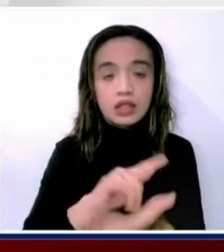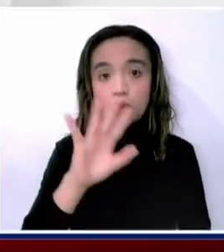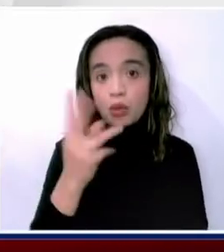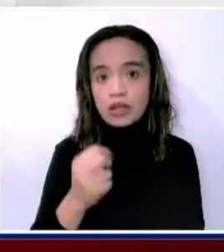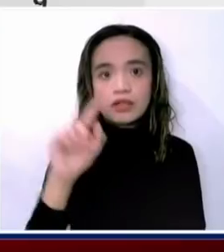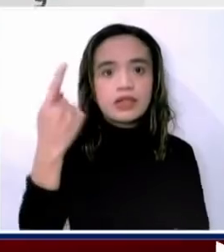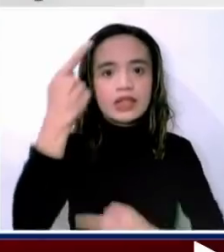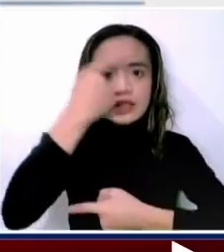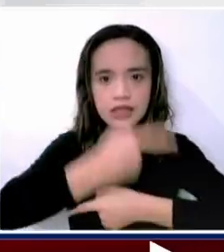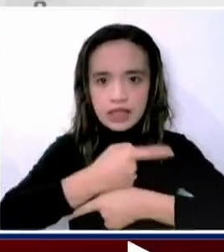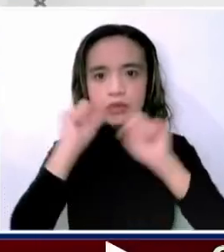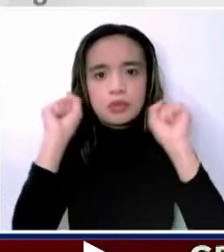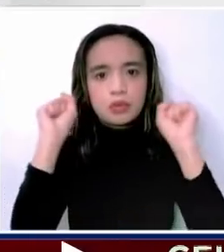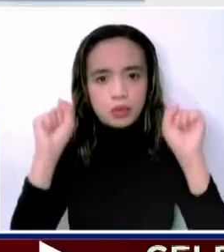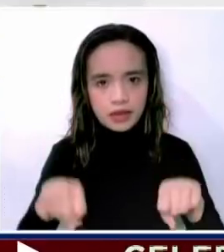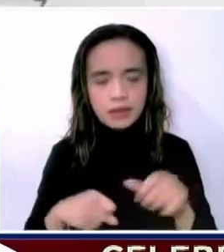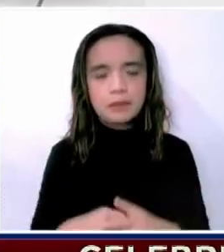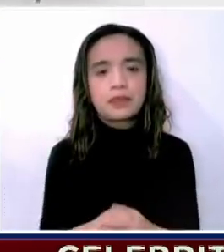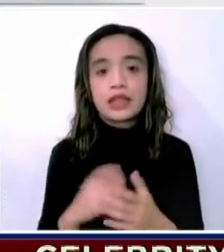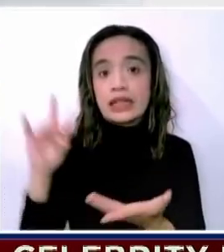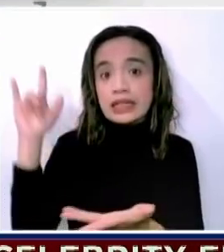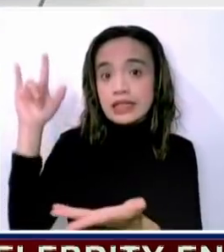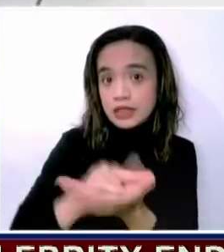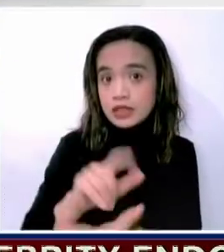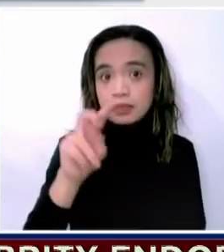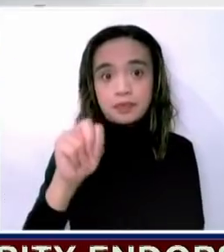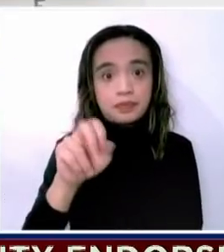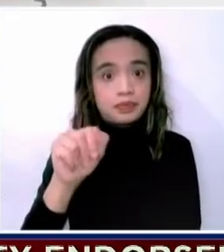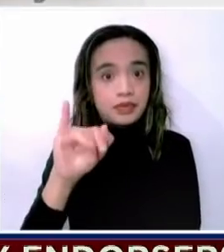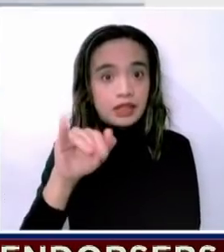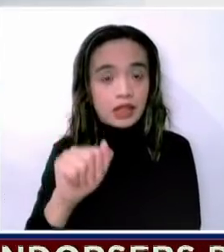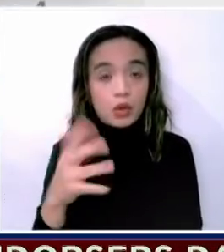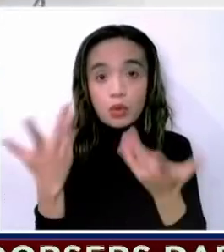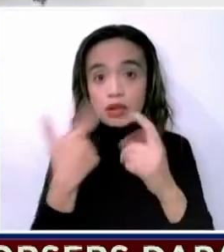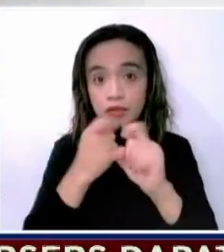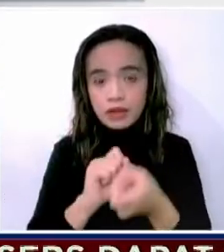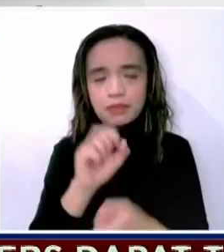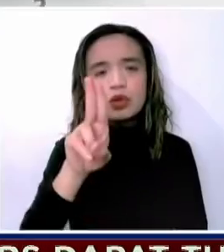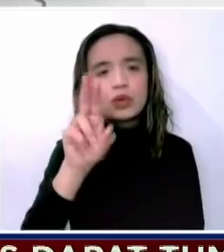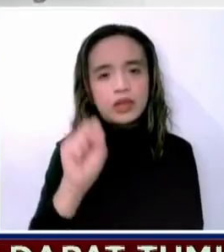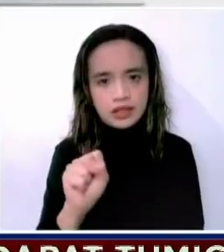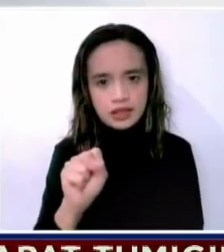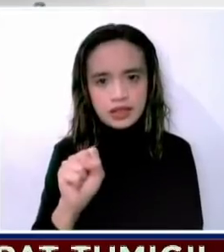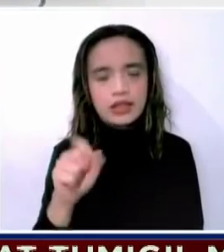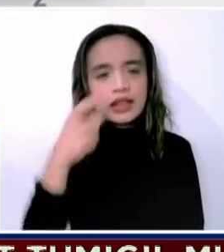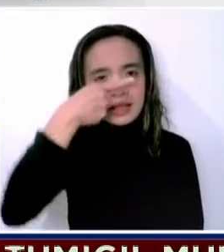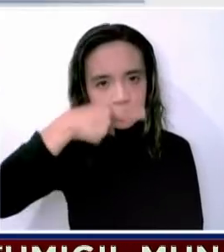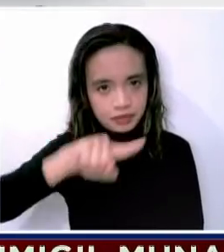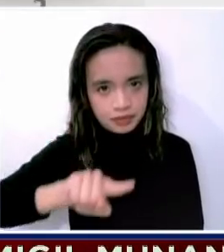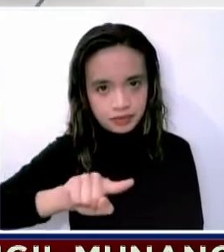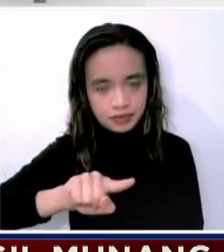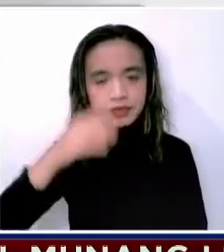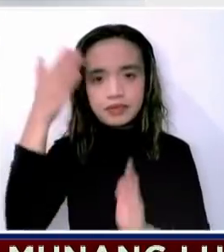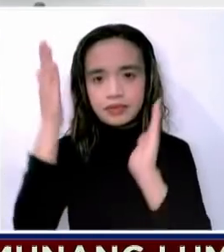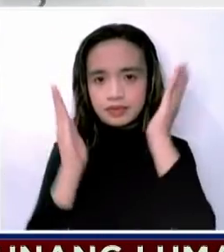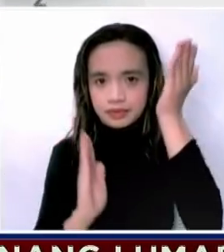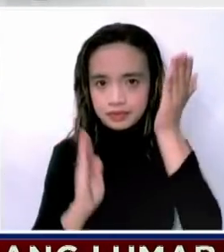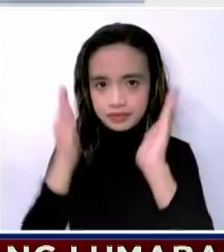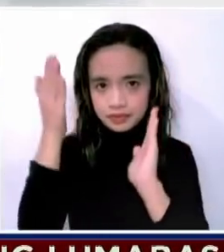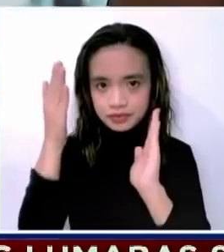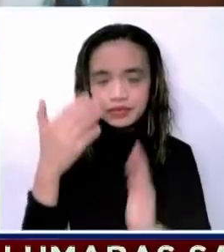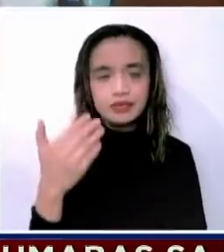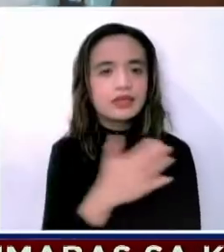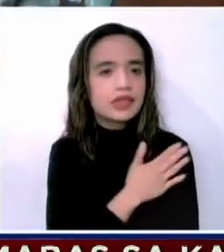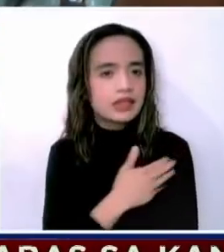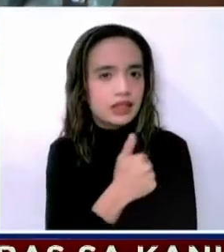na. Sa mga dumating sa NAIA, karamihan galing Estados Unidos, Thailand, Malaysia, Canada at